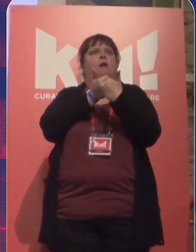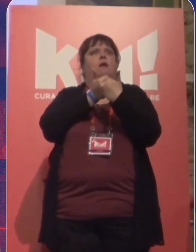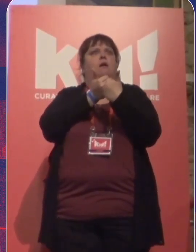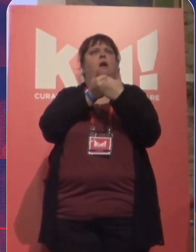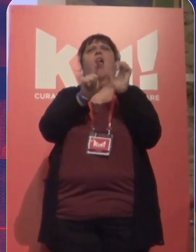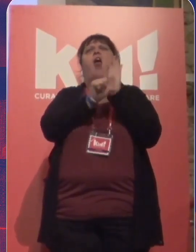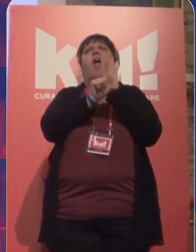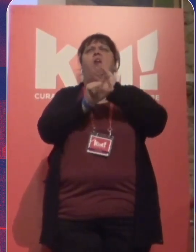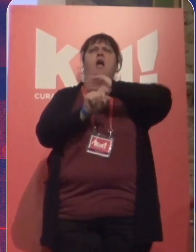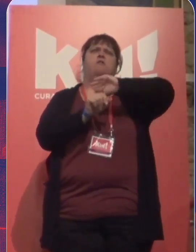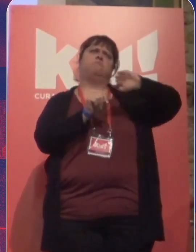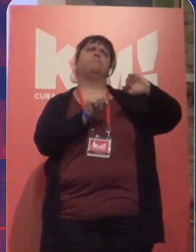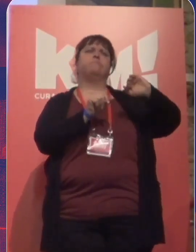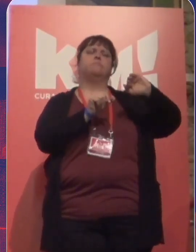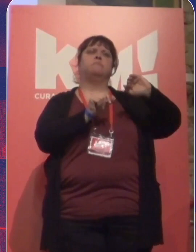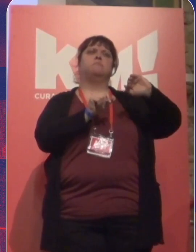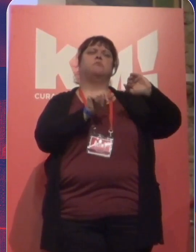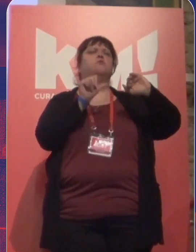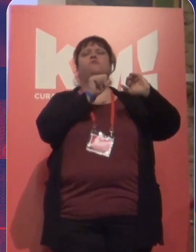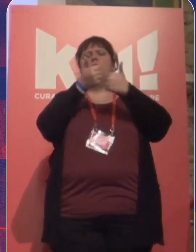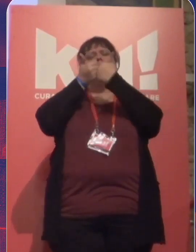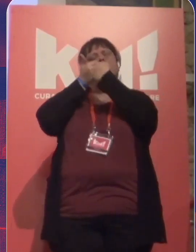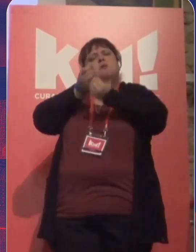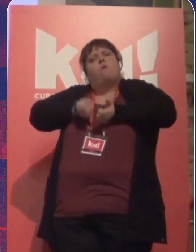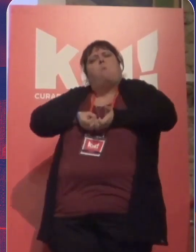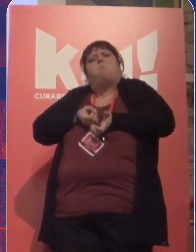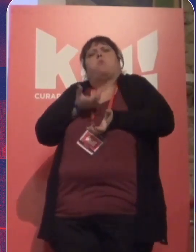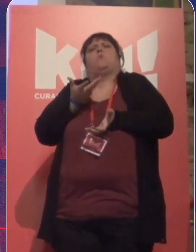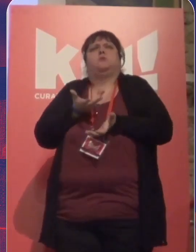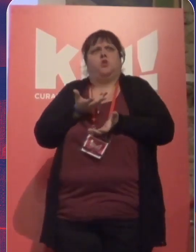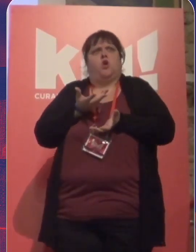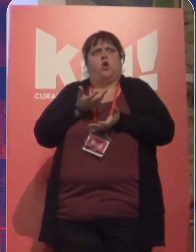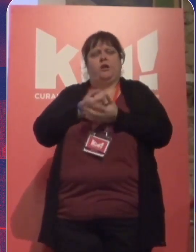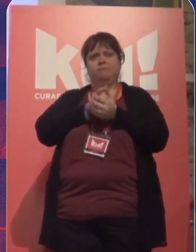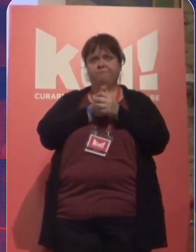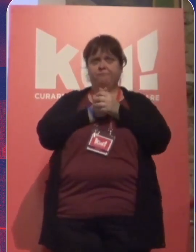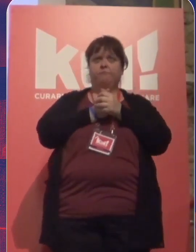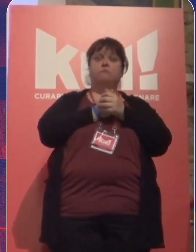affermava come unica forma possibile della legge